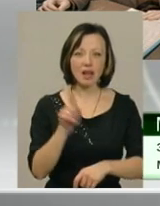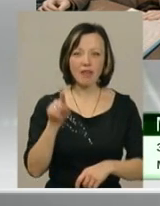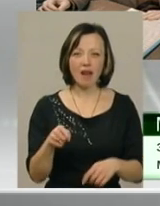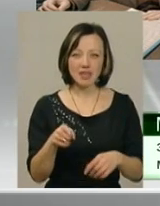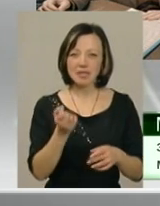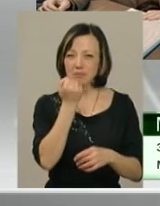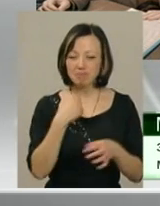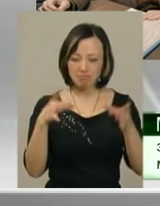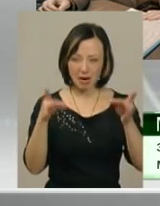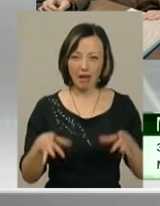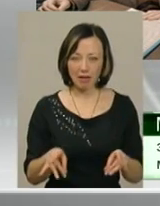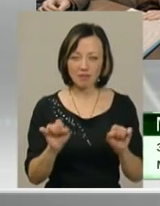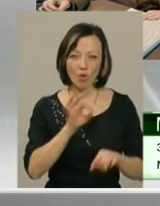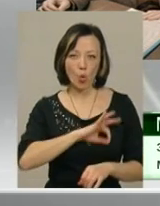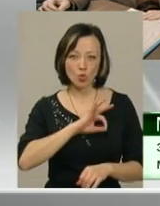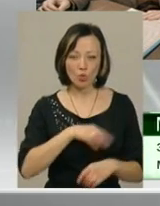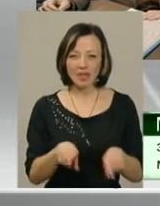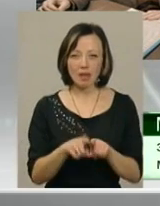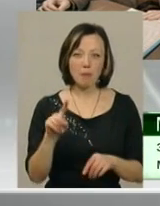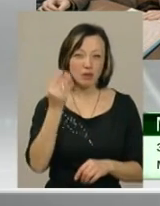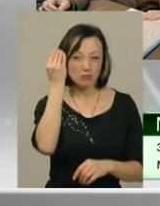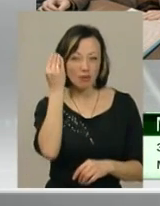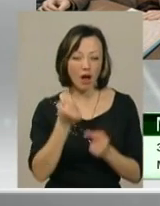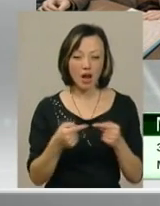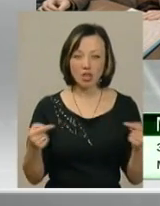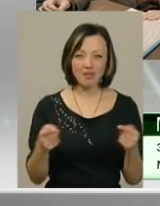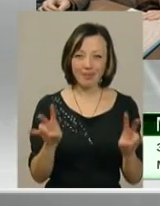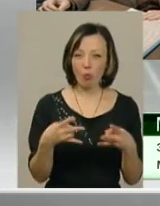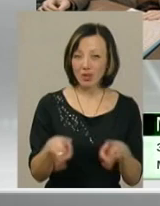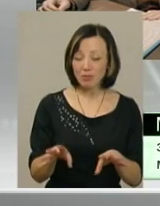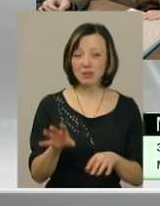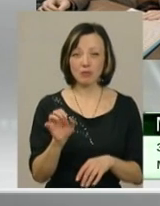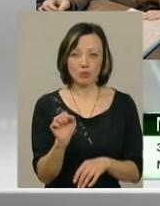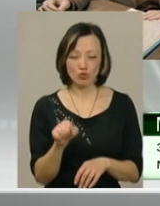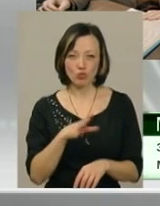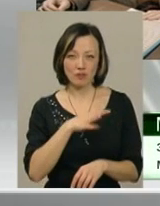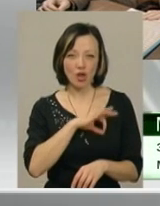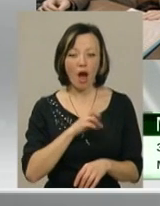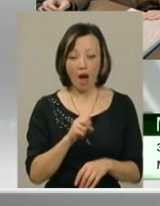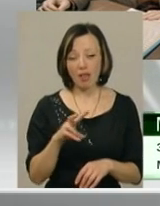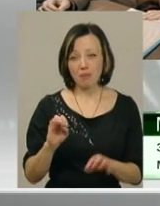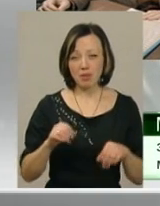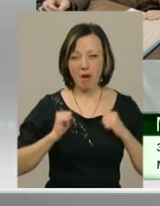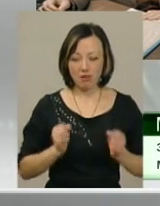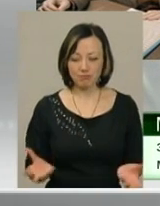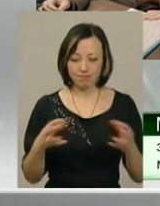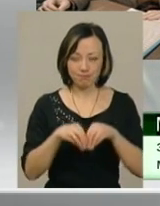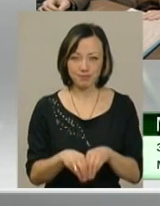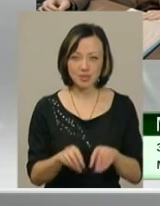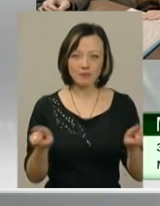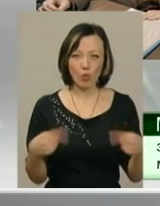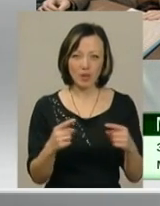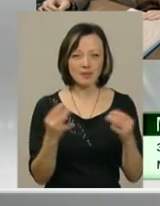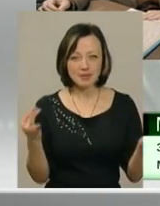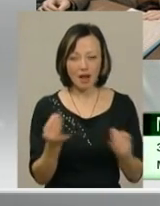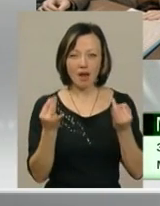целофанові пакети. Тобто використовувати такі на перший погляд речі, які вже не потрібні і не можуть бути вживані. Але ми будемо намагатися з них створити щось